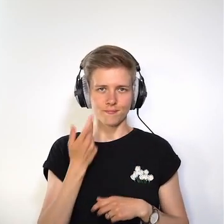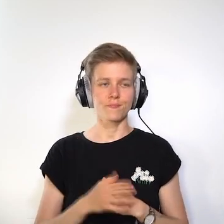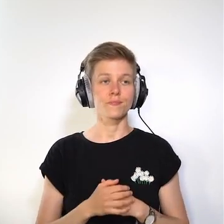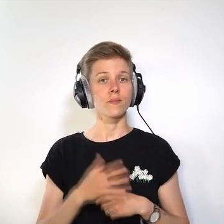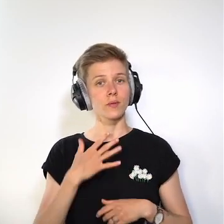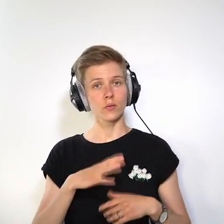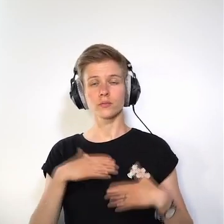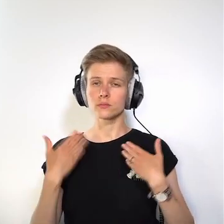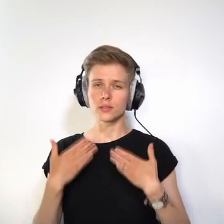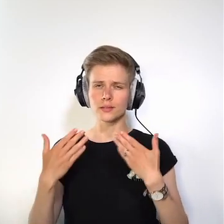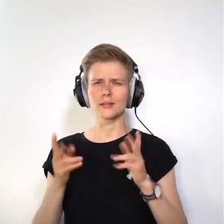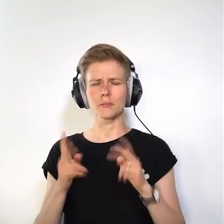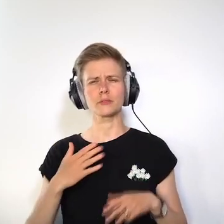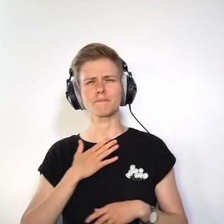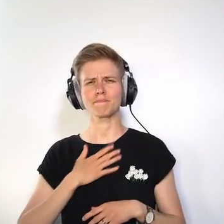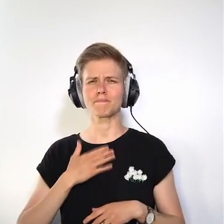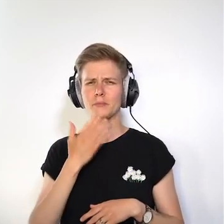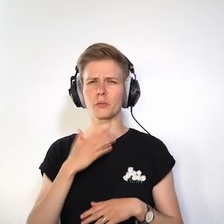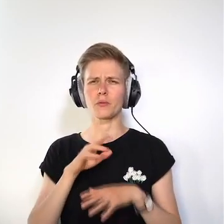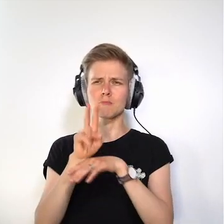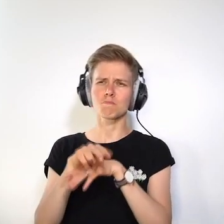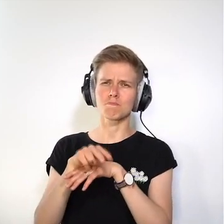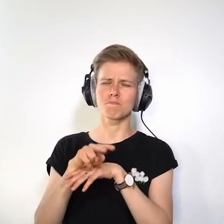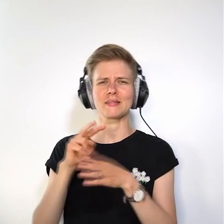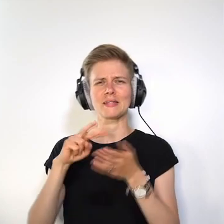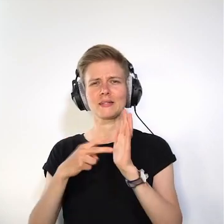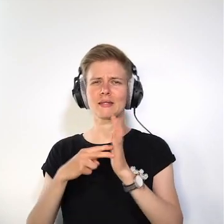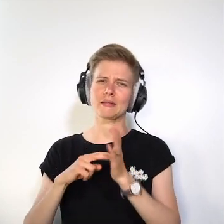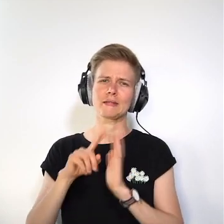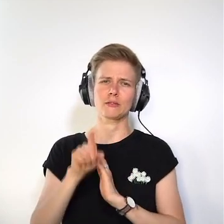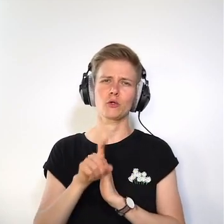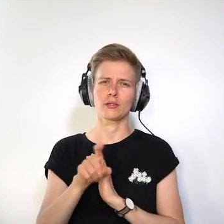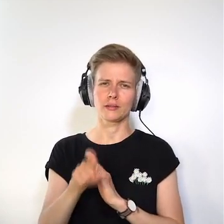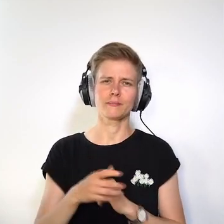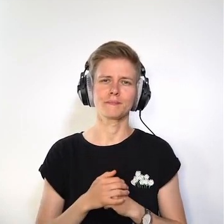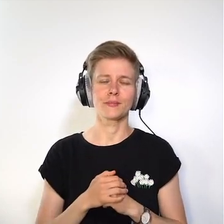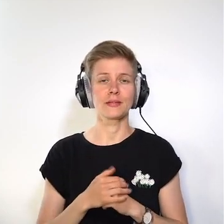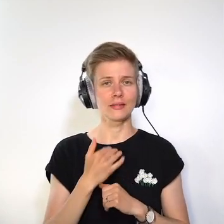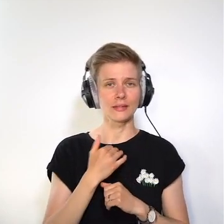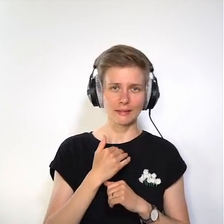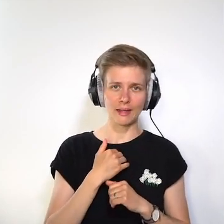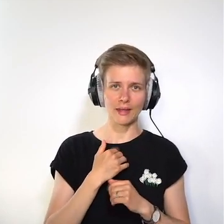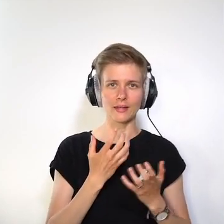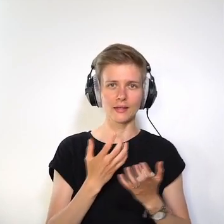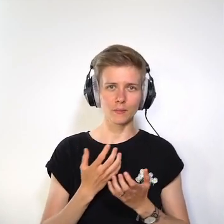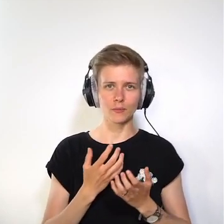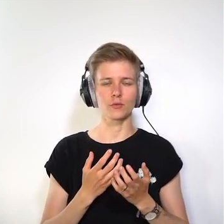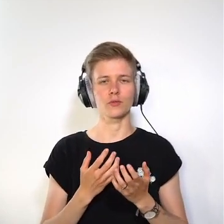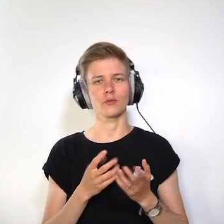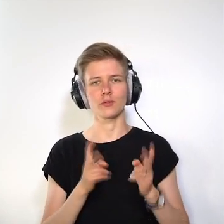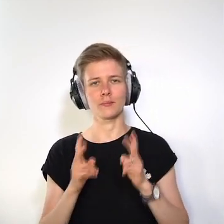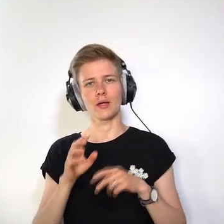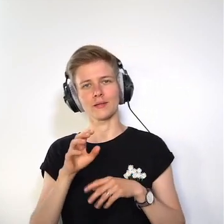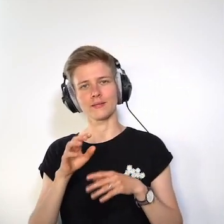ja haluan myös pahoitella kaikille osallisille näitä teknisiä ongelmia, mitä meillä oli, eli sekä äänen puuttumista että hetken aikaa toisen